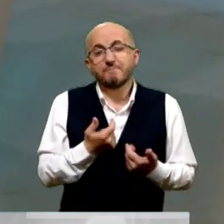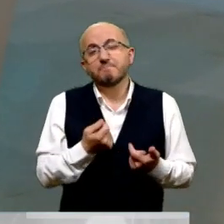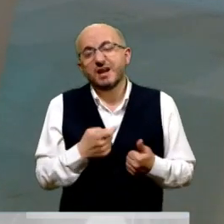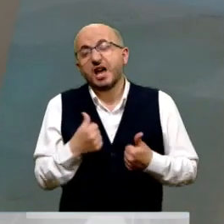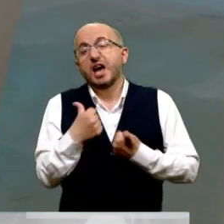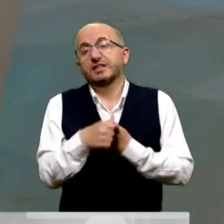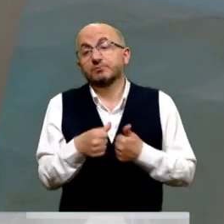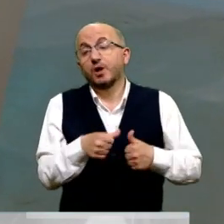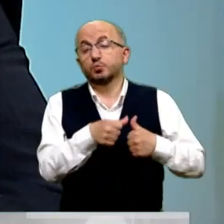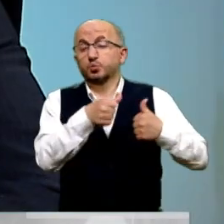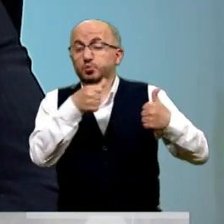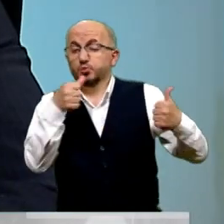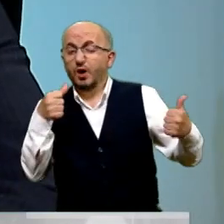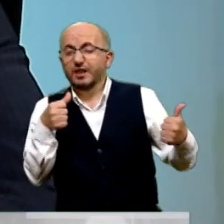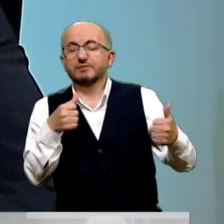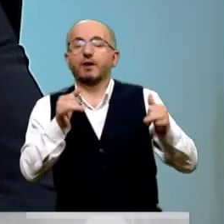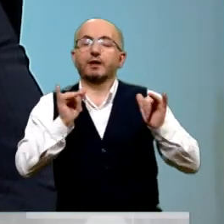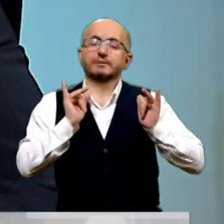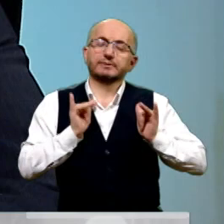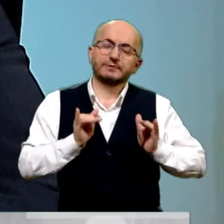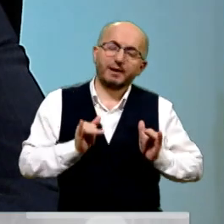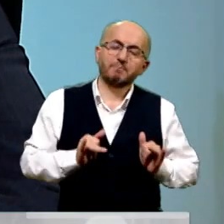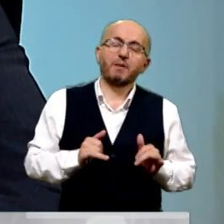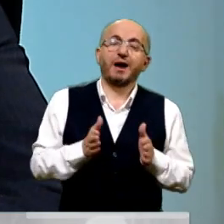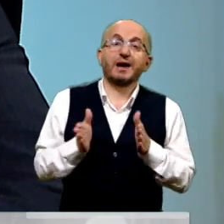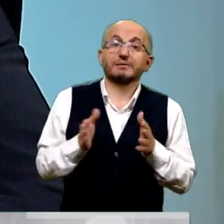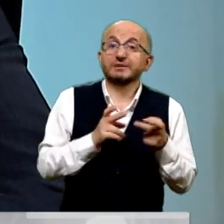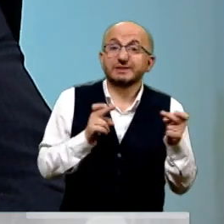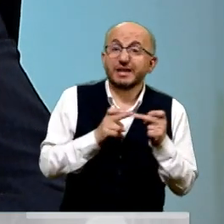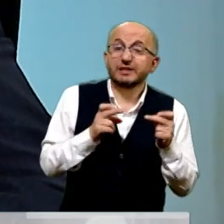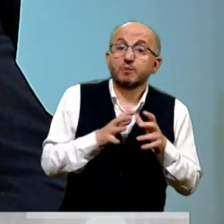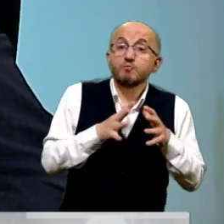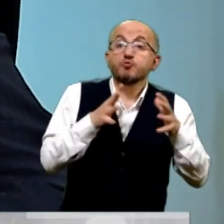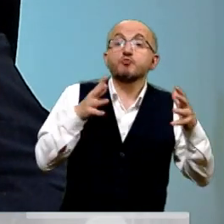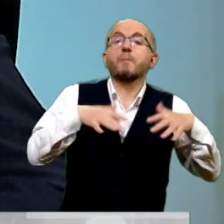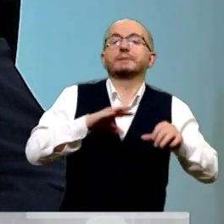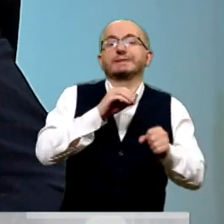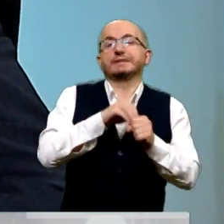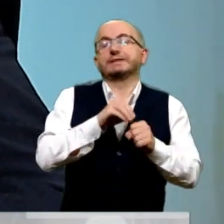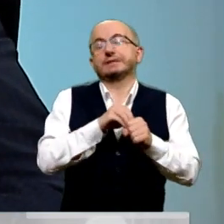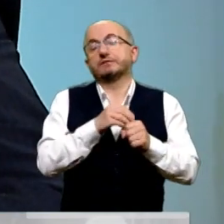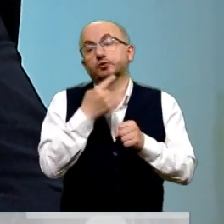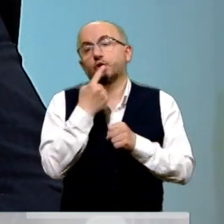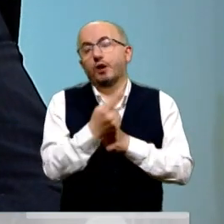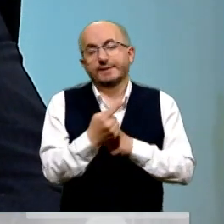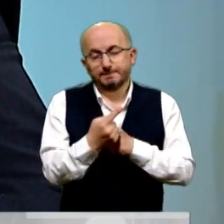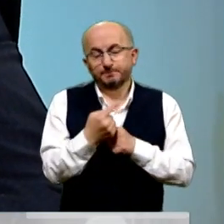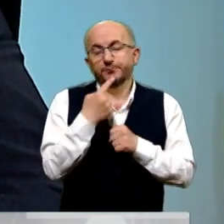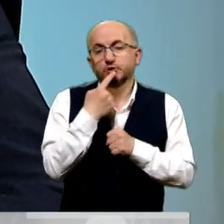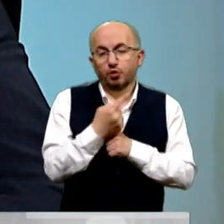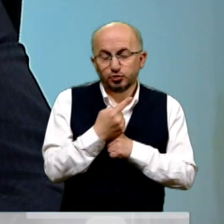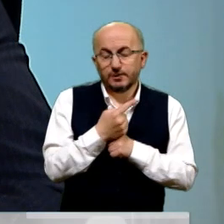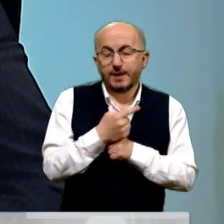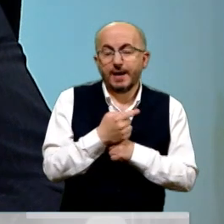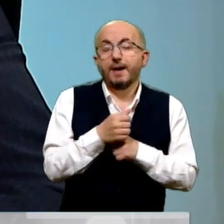eşimden uzaklaşmak dinlenmek ya da aramızdaki tartışma büyümesin diye bunları söyledim diyorsa